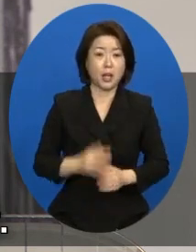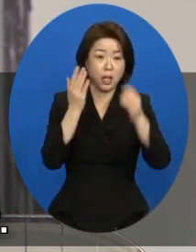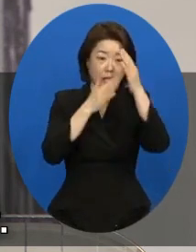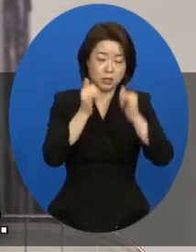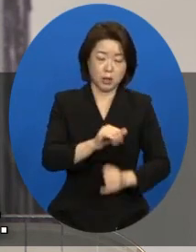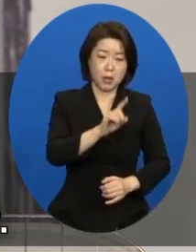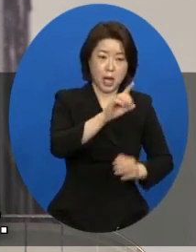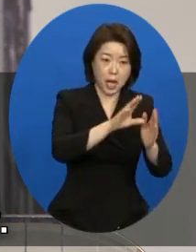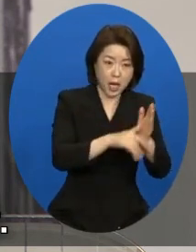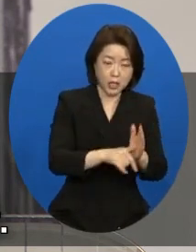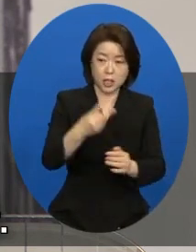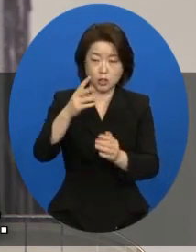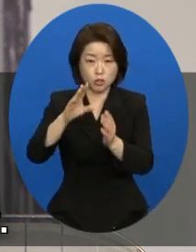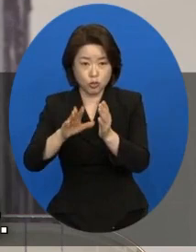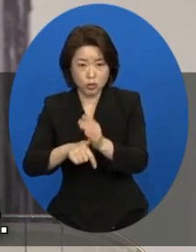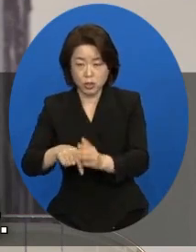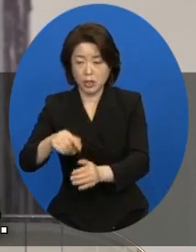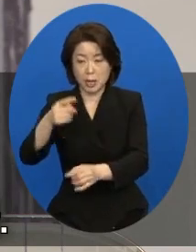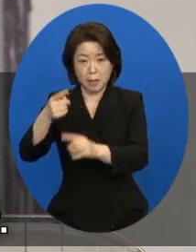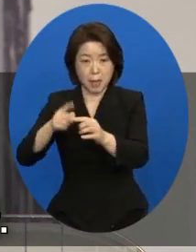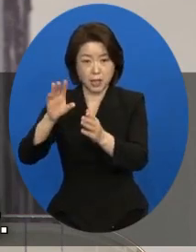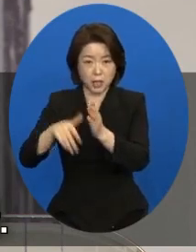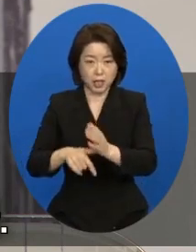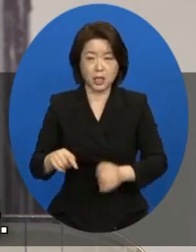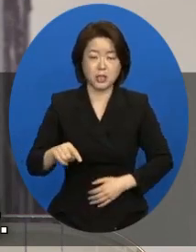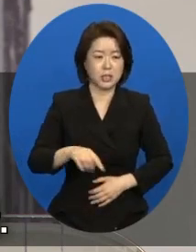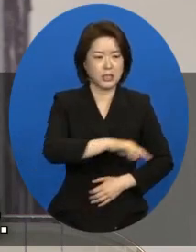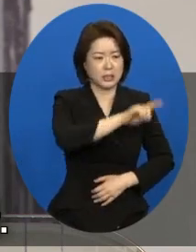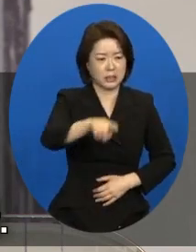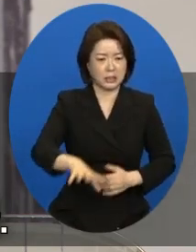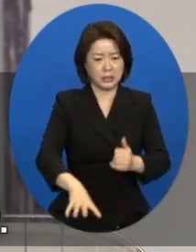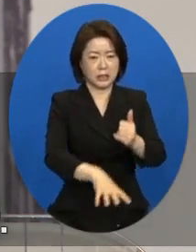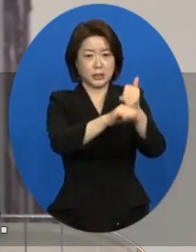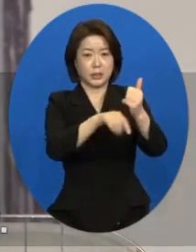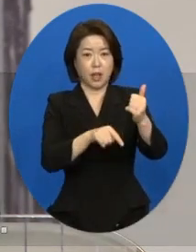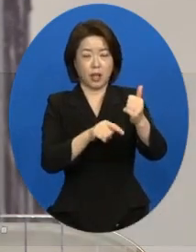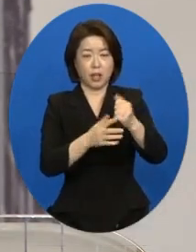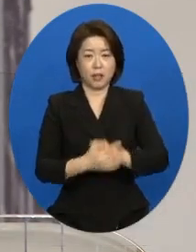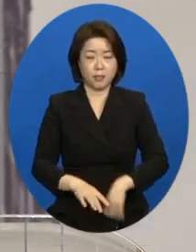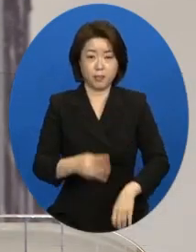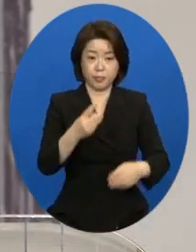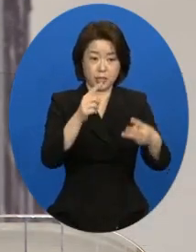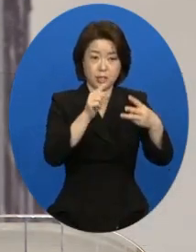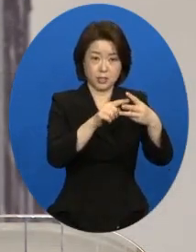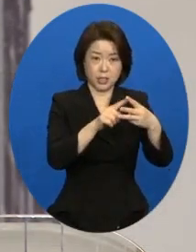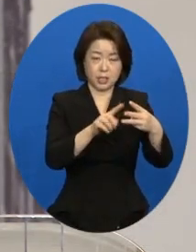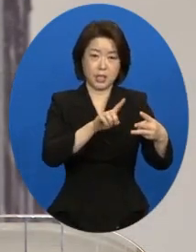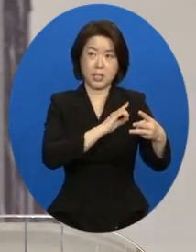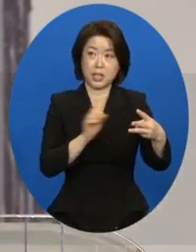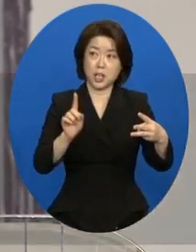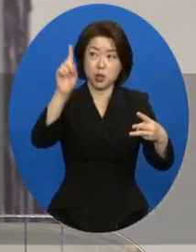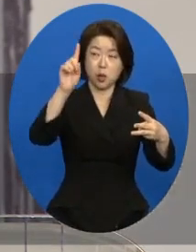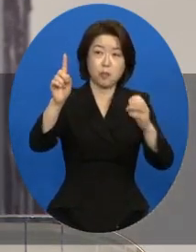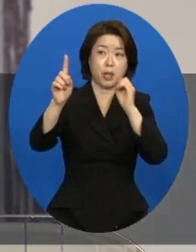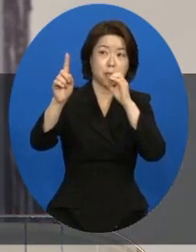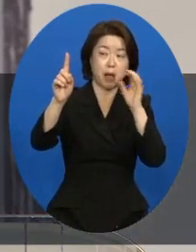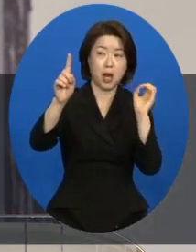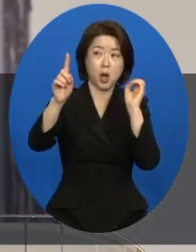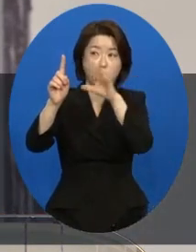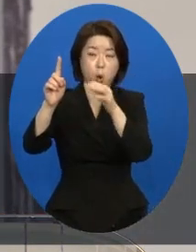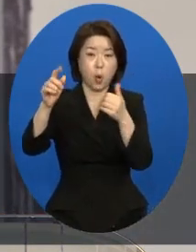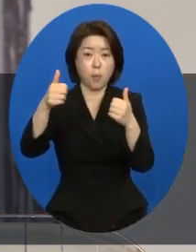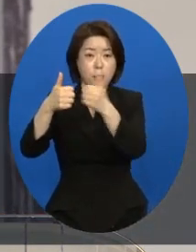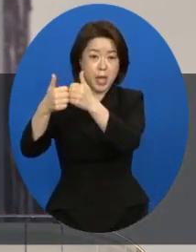두 때와 반 때까지 그의 권세 아래에 놓이게 됩니다. 자, 세 가지 특징인데 첫 번째가 뭐라고요? 가장 높으신 분께 말로 대적을 하는